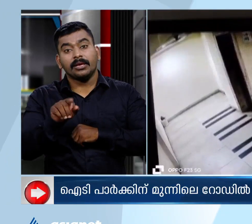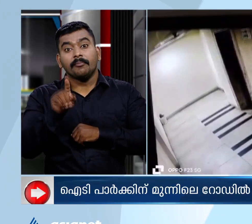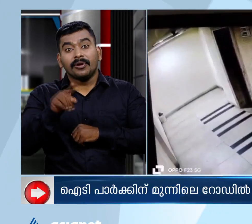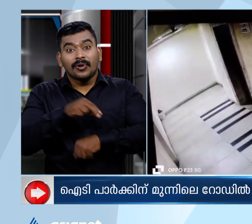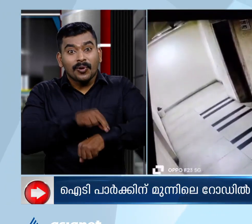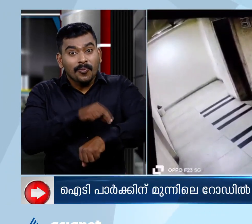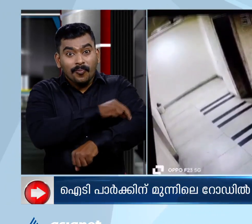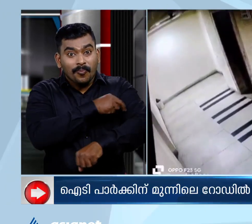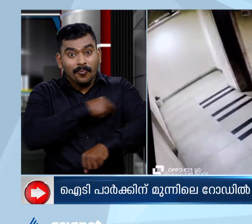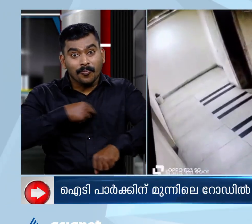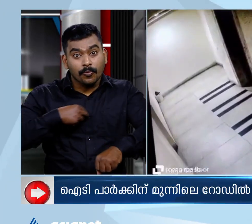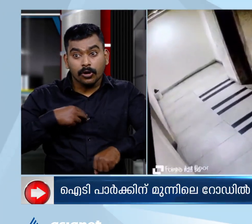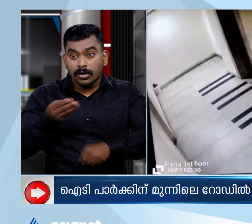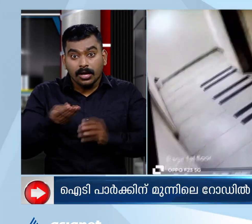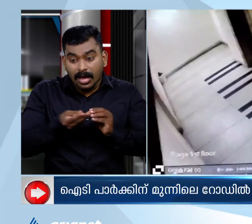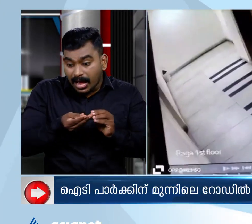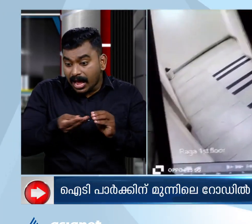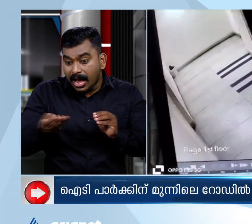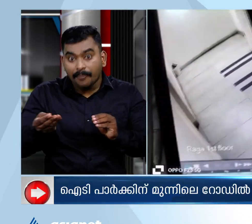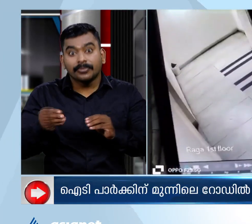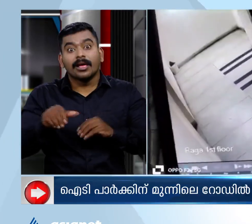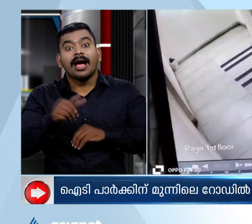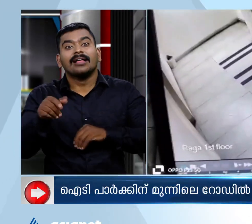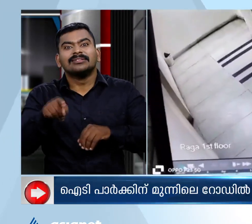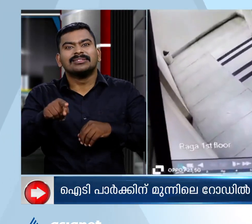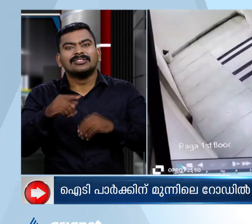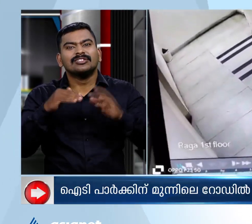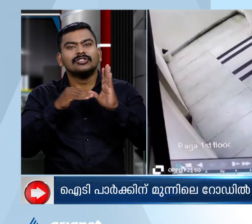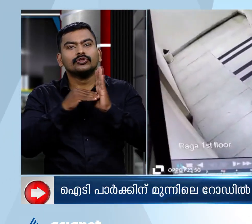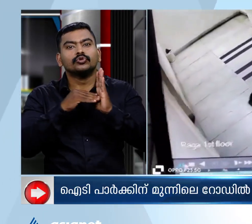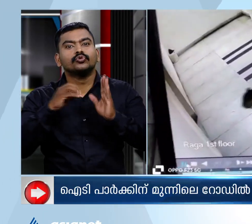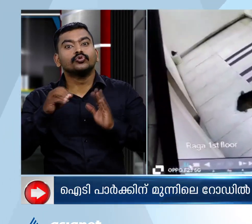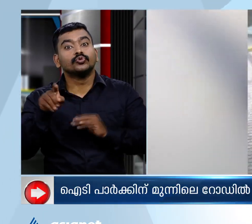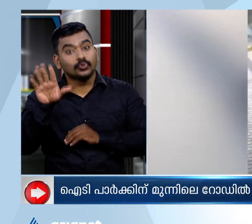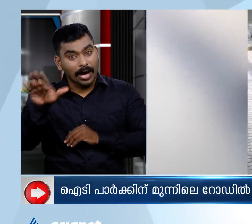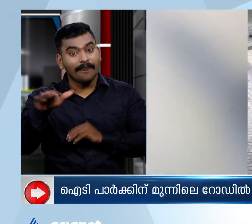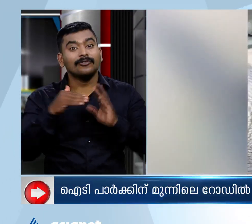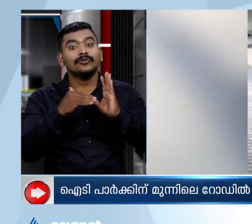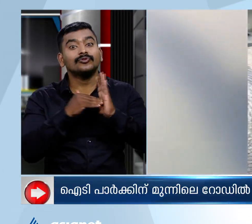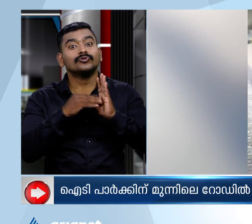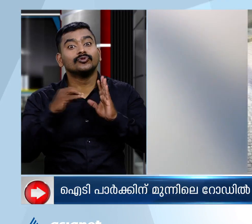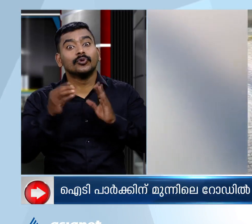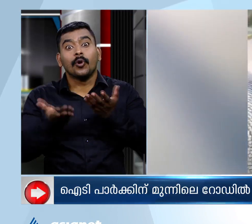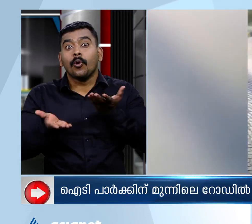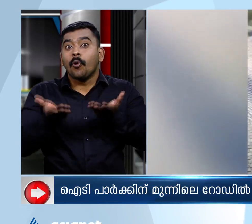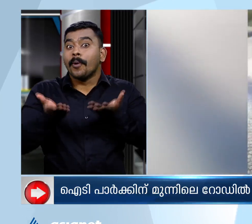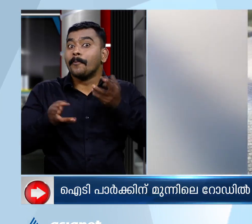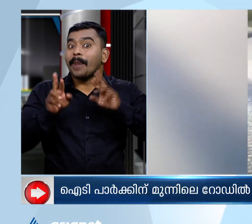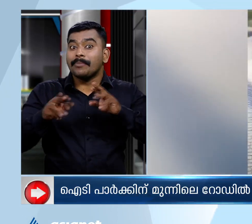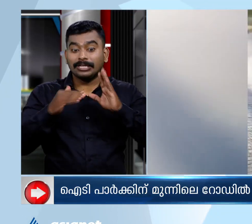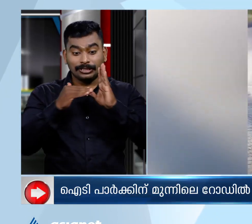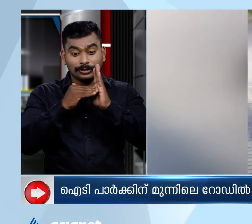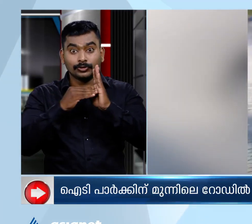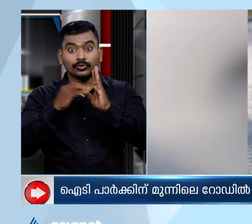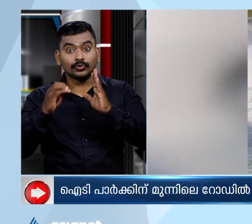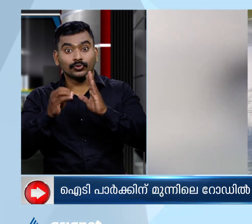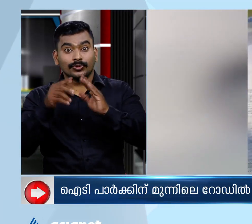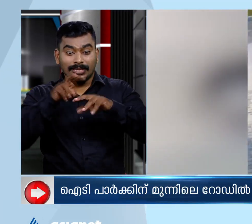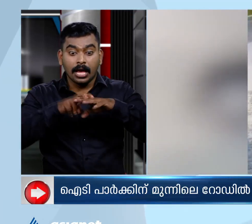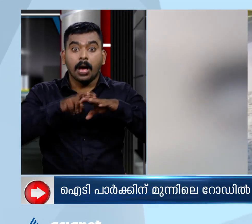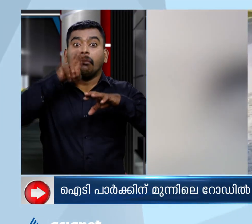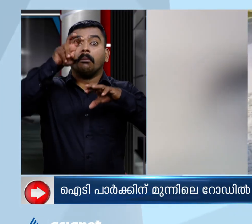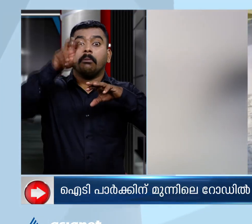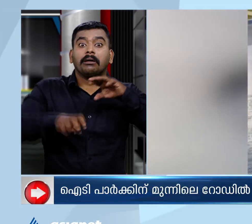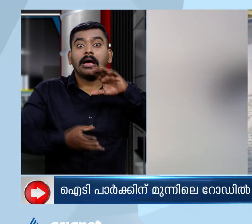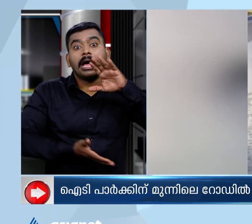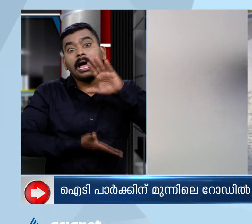കണ്ട മേഖലകൾക്ക് തൊട്ടടുത്താണ് ബെന്നർഘട്ട വന്യജീവി സംരക്ഷണ കേന്ദ്രം. ഇവിടെ നിന്ന് പുറത്തു ചാടിയ പുലിയാകാം നഗരത്തിൽ കറങ്ങി നടക്കുന്നത് എന്നാണ്